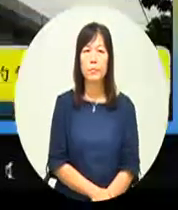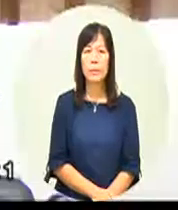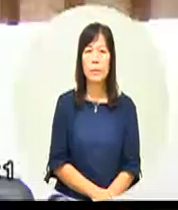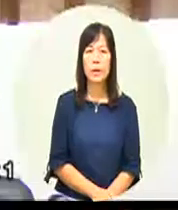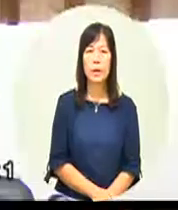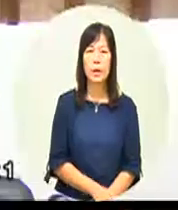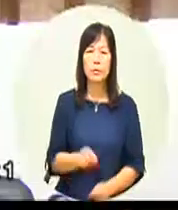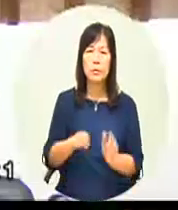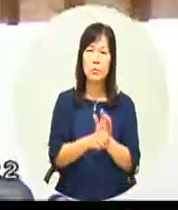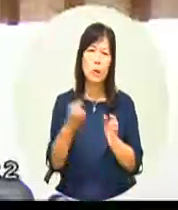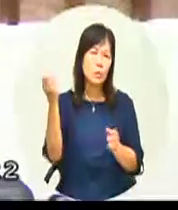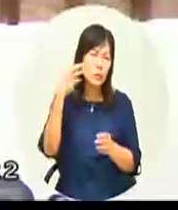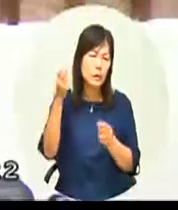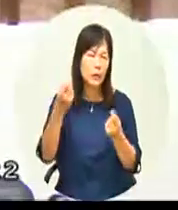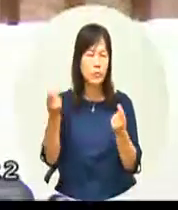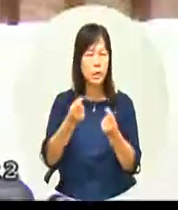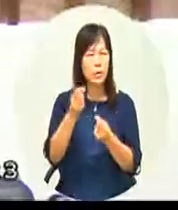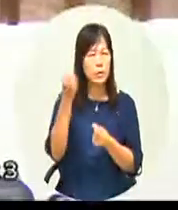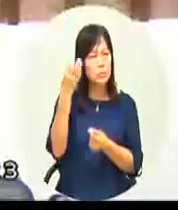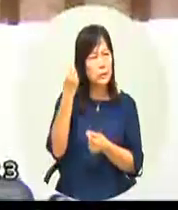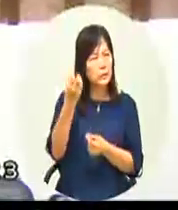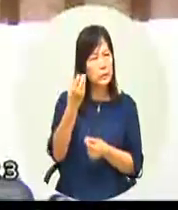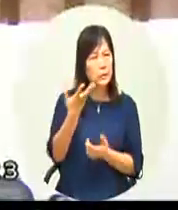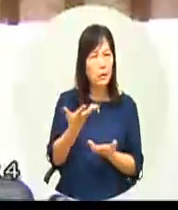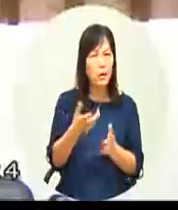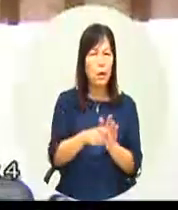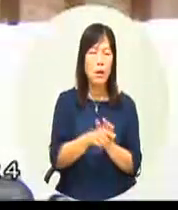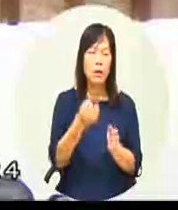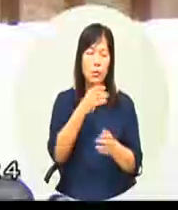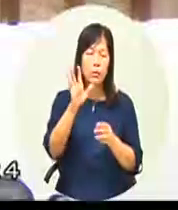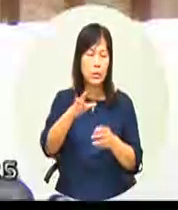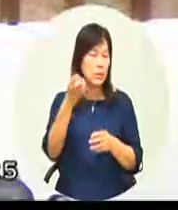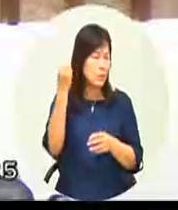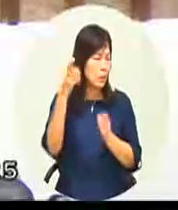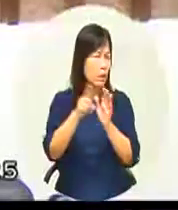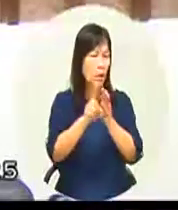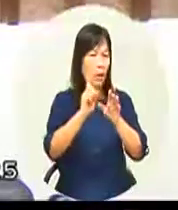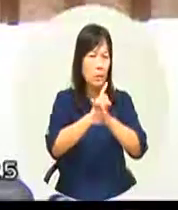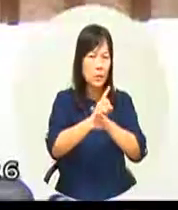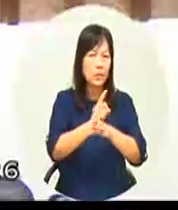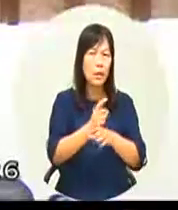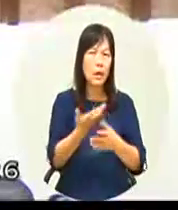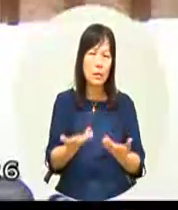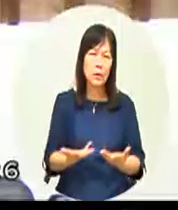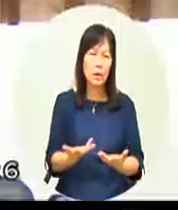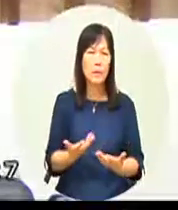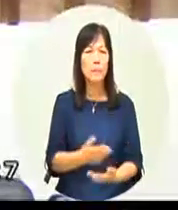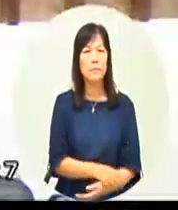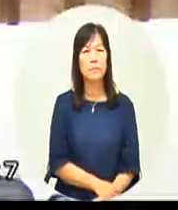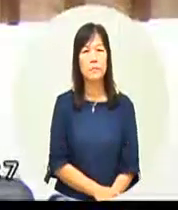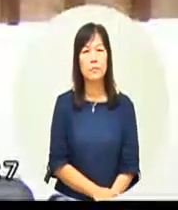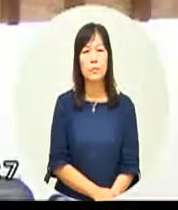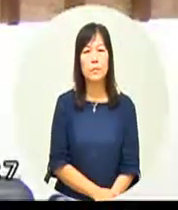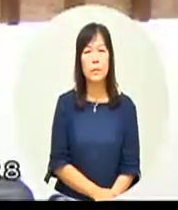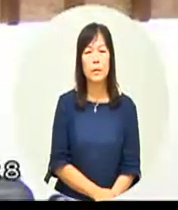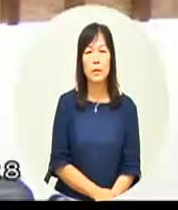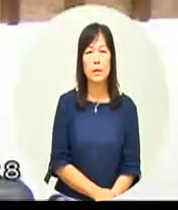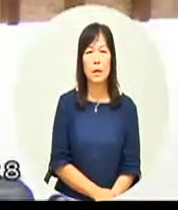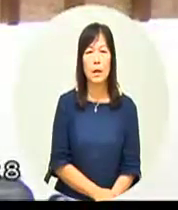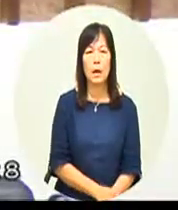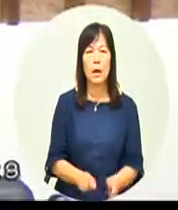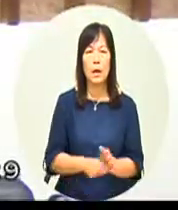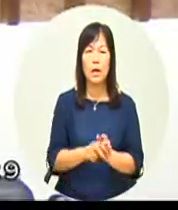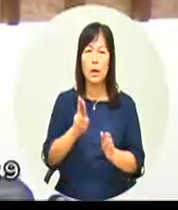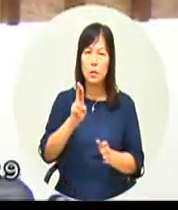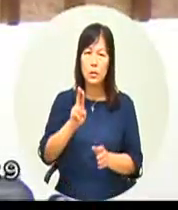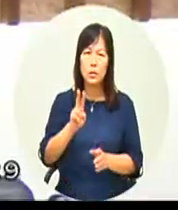U卡好像听起来是新的东西哦，我们只听过 U-bike、哦、所以这个就是这个 U-car